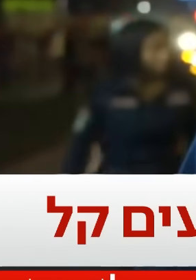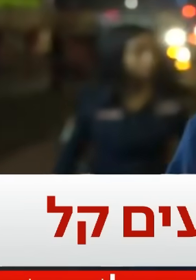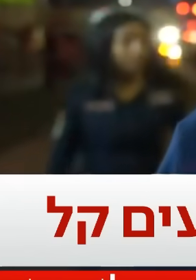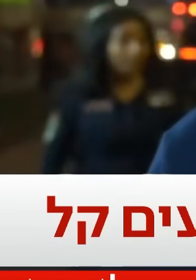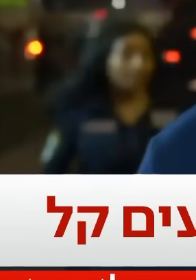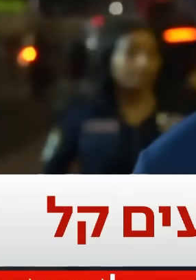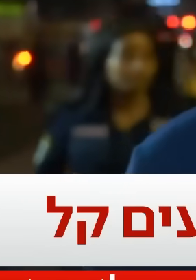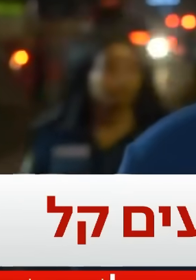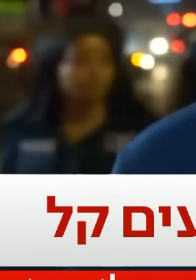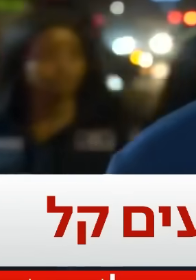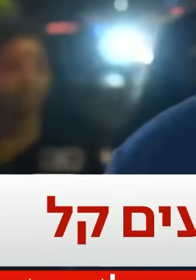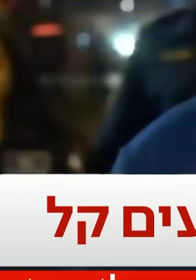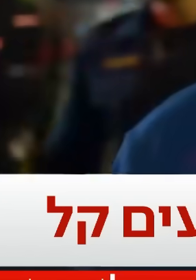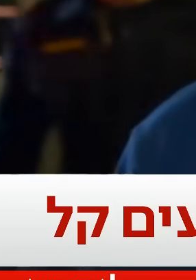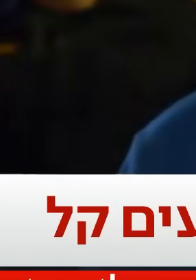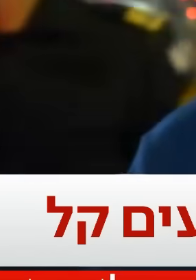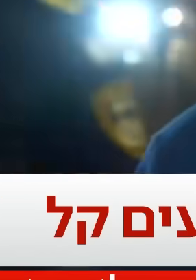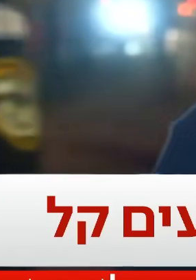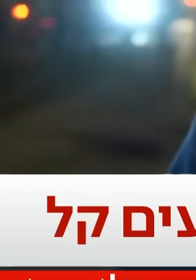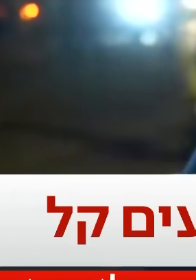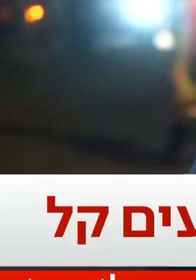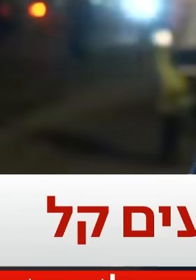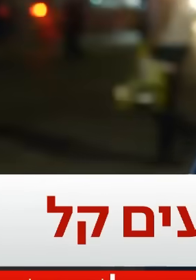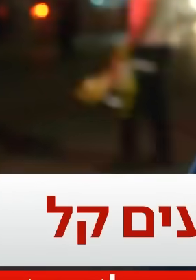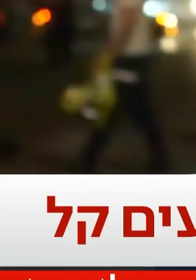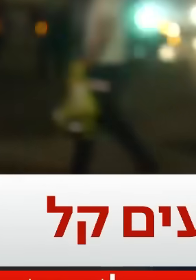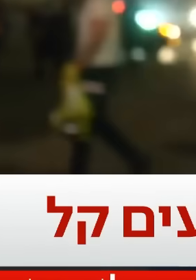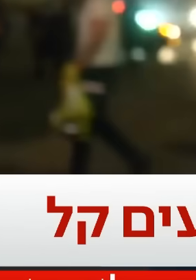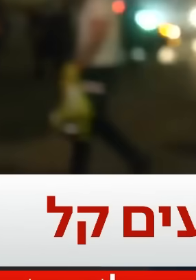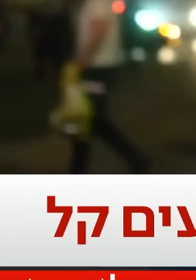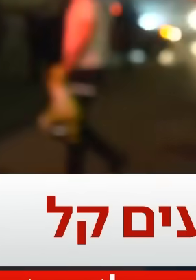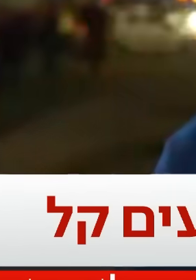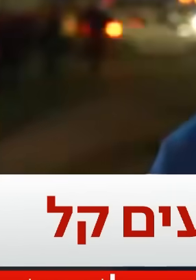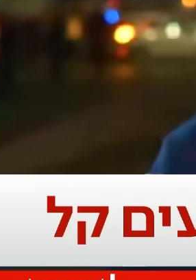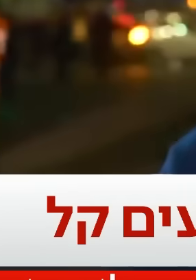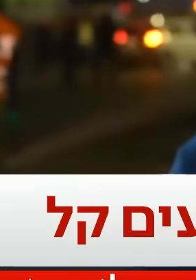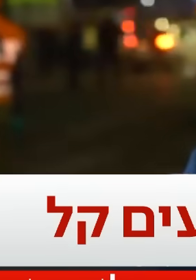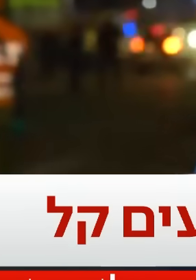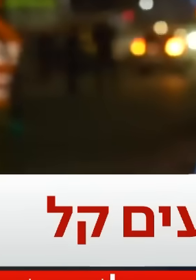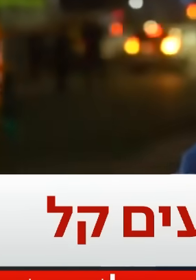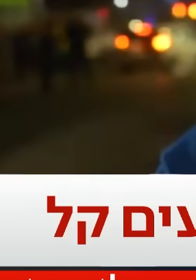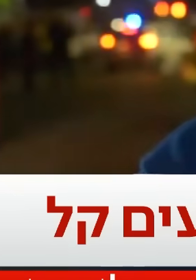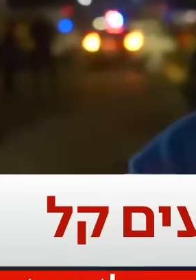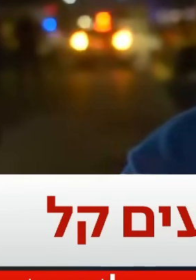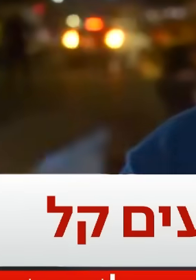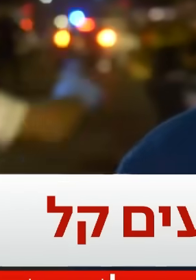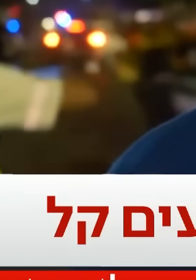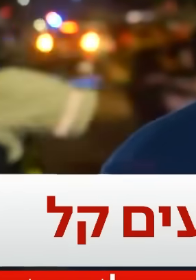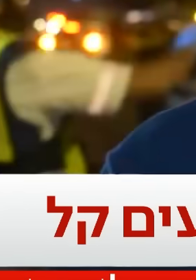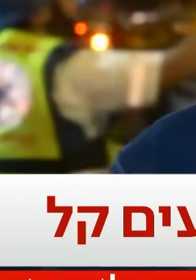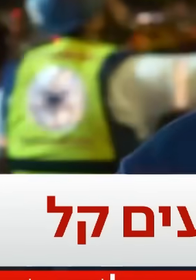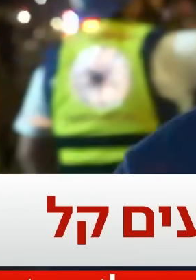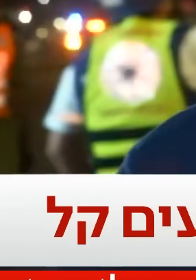מקלוט אין מספיק, הרי אף אחד לא נערך. הציבור מבקש בראשון לציון מיגוניות, וכמובן אין מיגוניות, העבירו